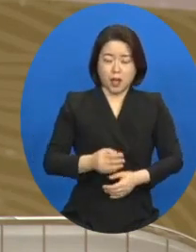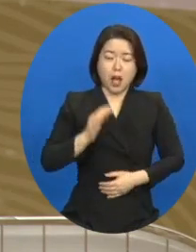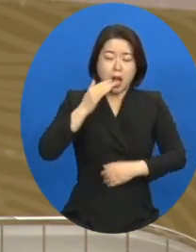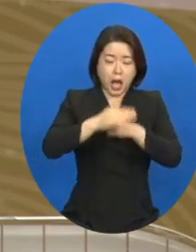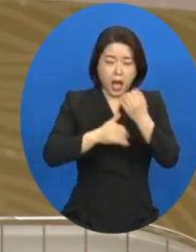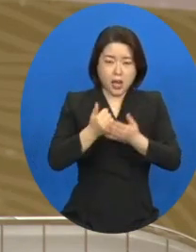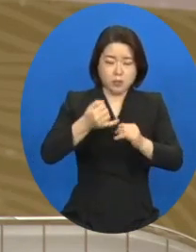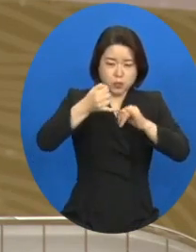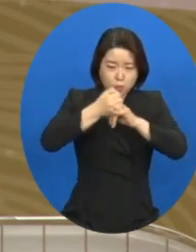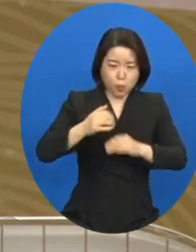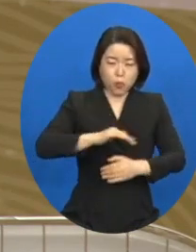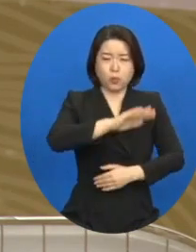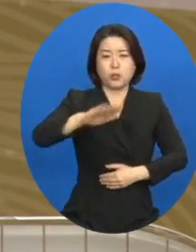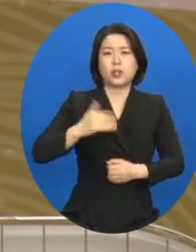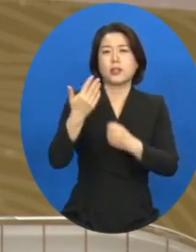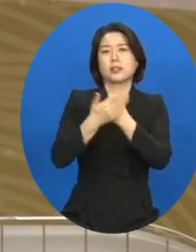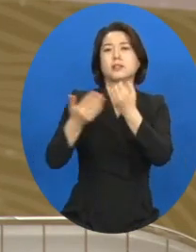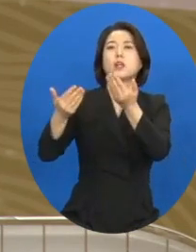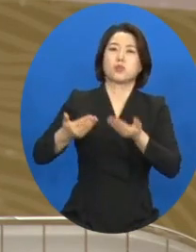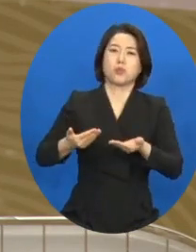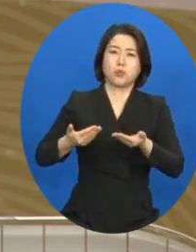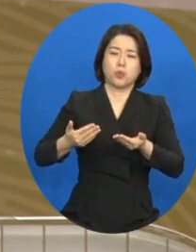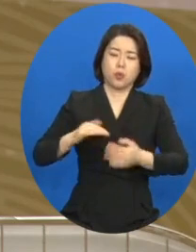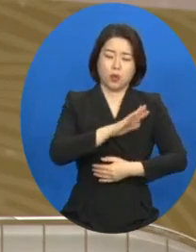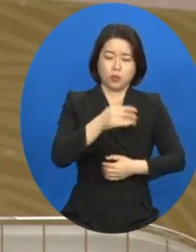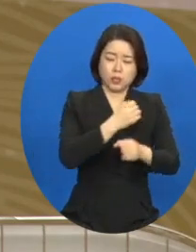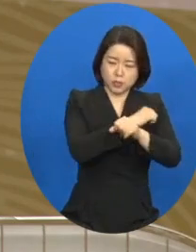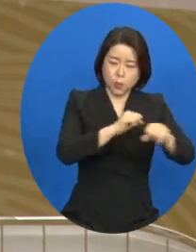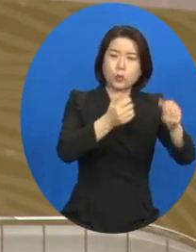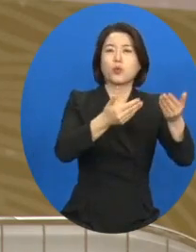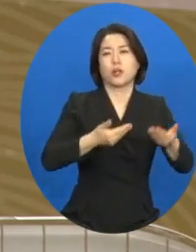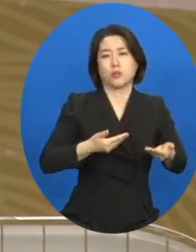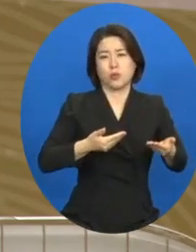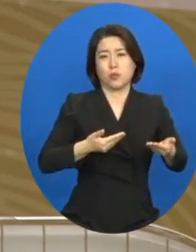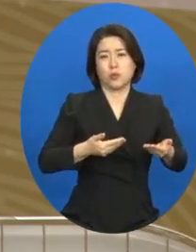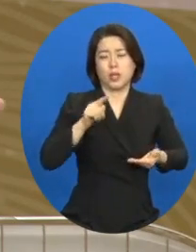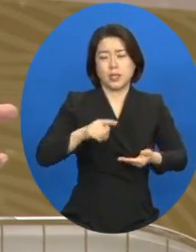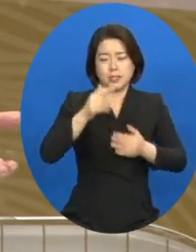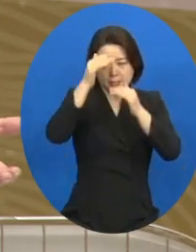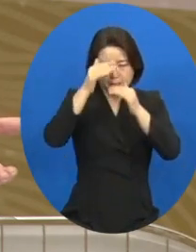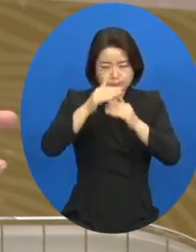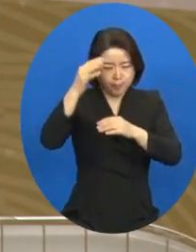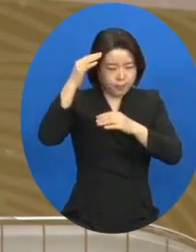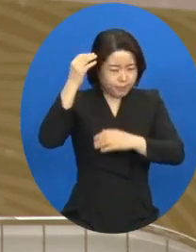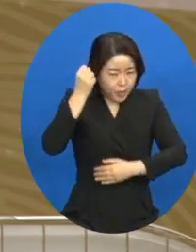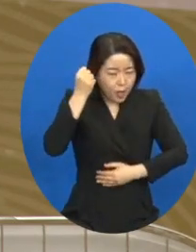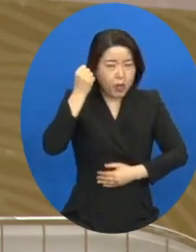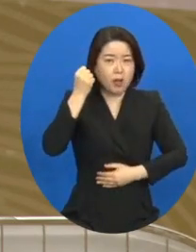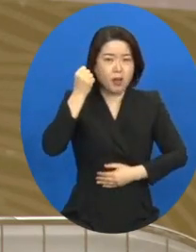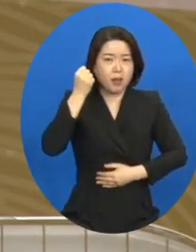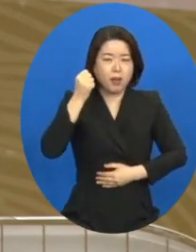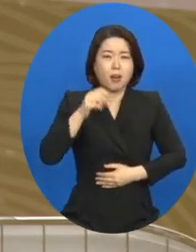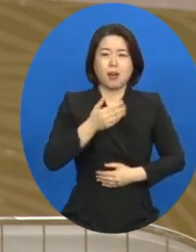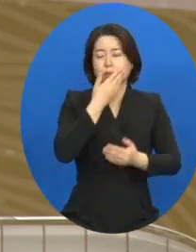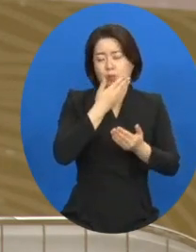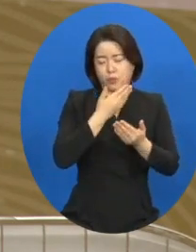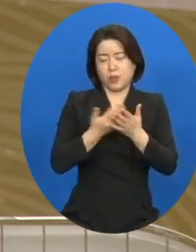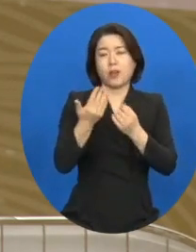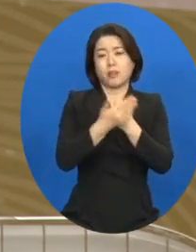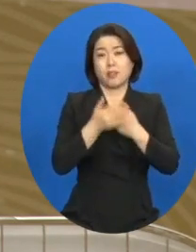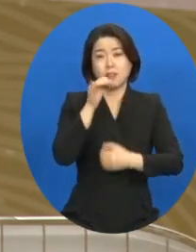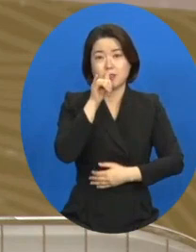반드시 우리에게 은혜를 주시고 우리를 용서하신다. 여러분 이것만 가지고도 얼마나 귀한